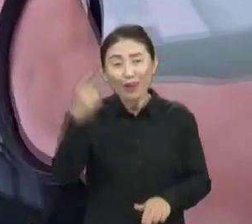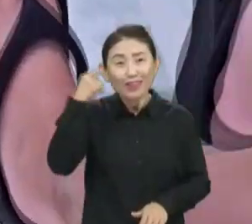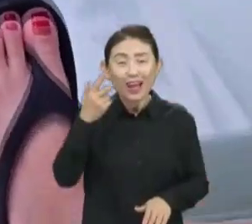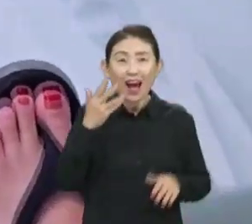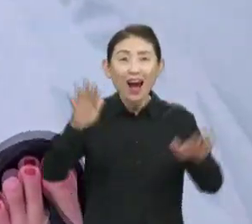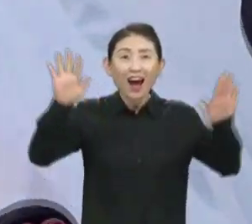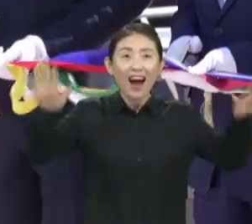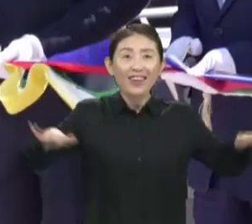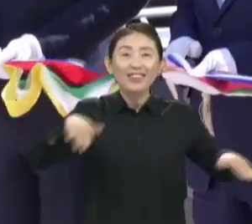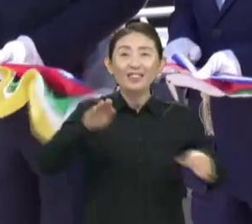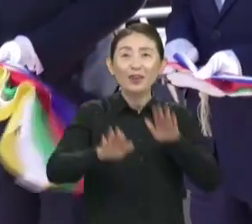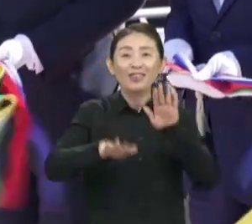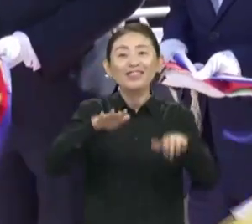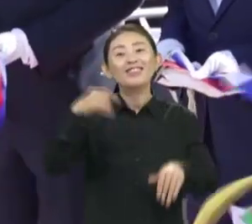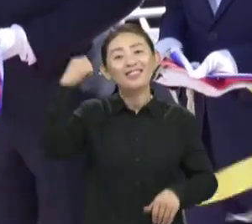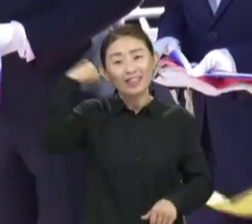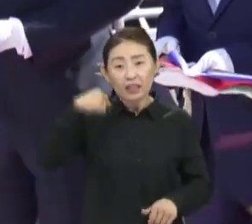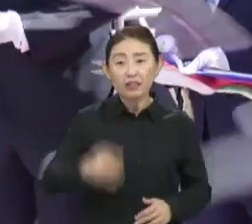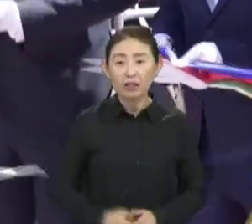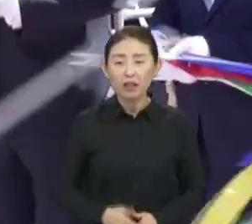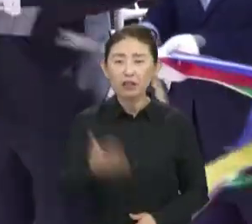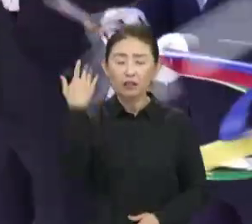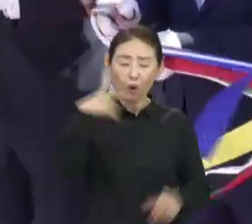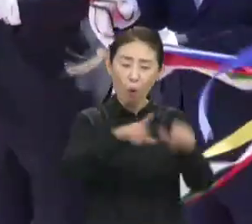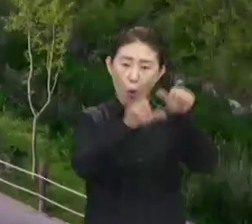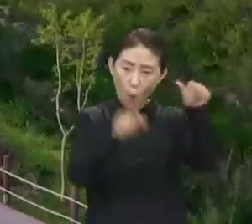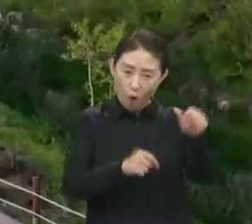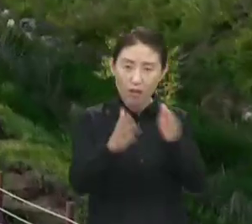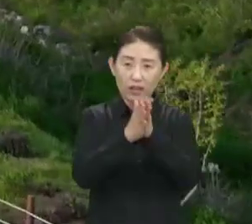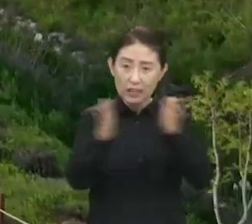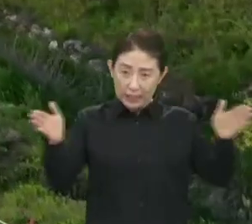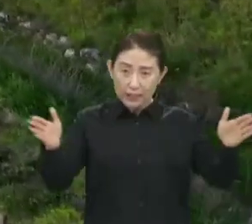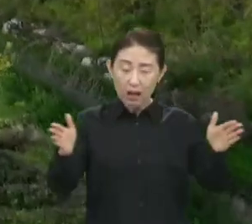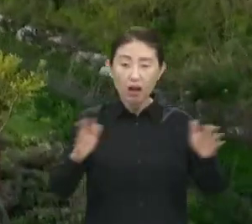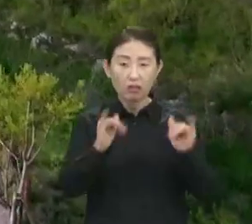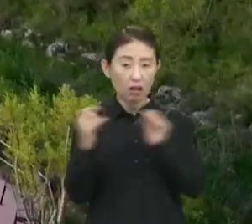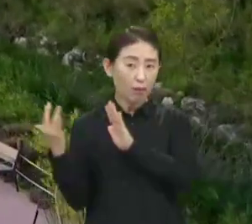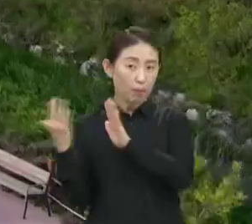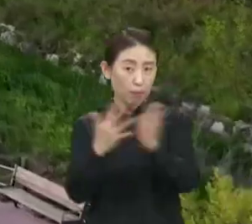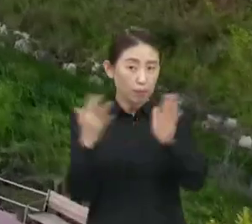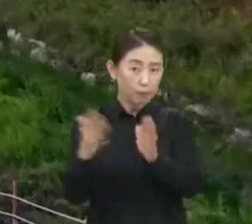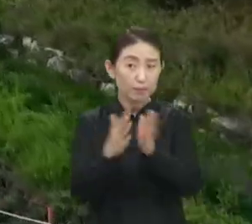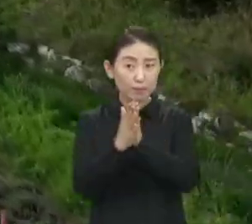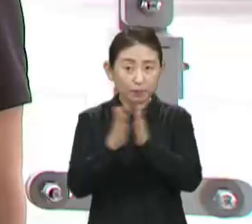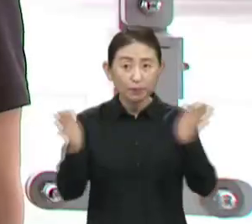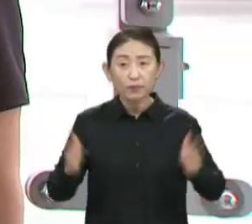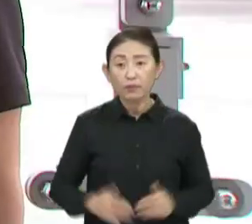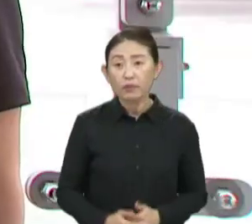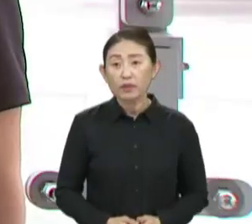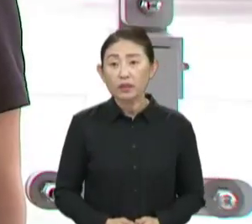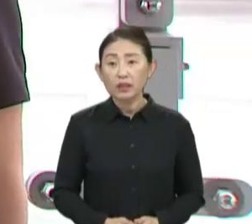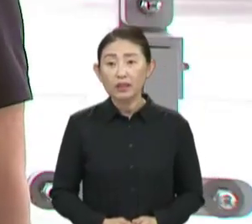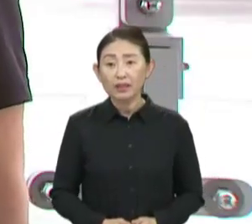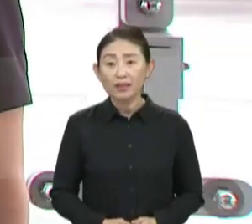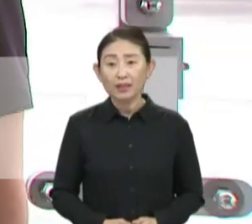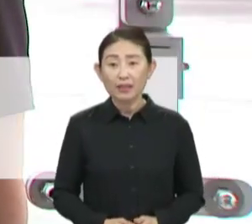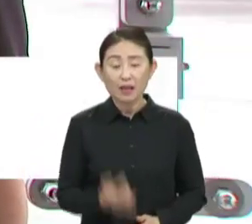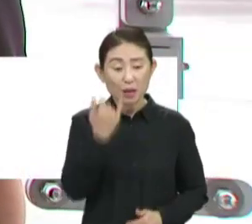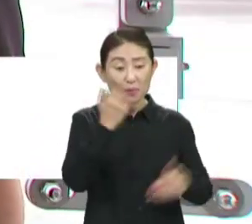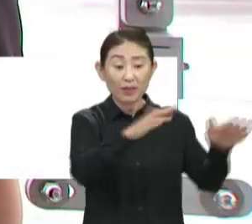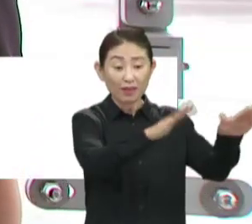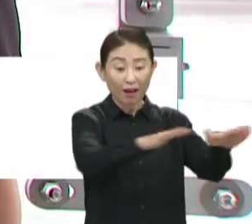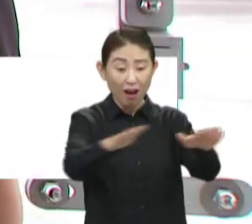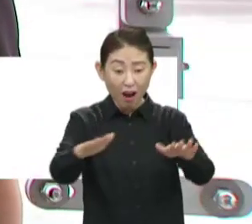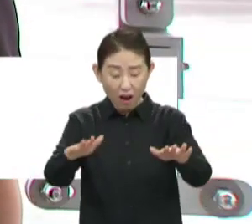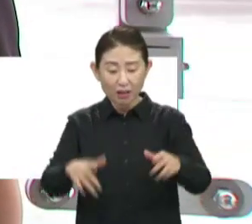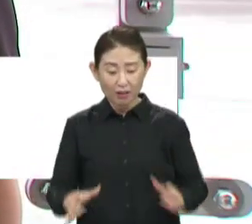듯합니다. 지난 5월 준공식을 갖고 본격적으로 일반에 공개된 홍성 스카이타워입니다. 바닷가에 전망대가